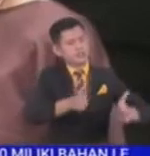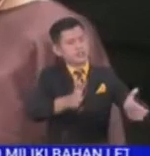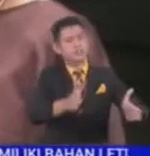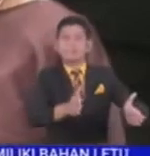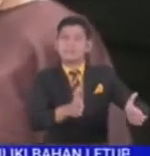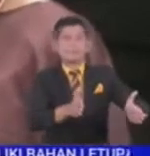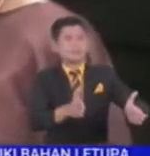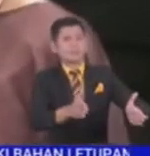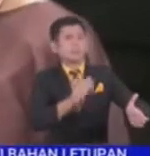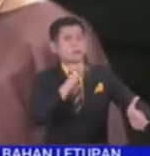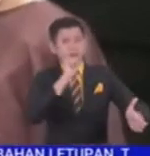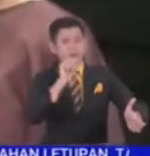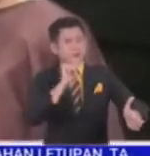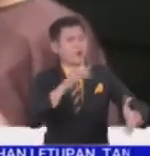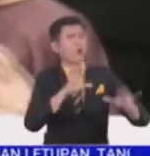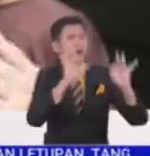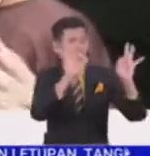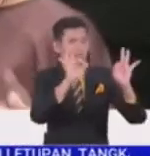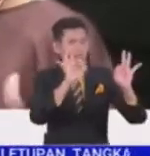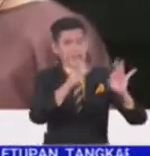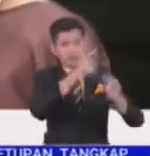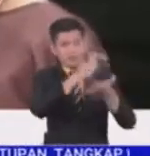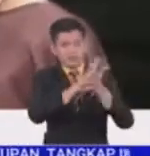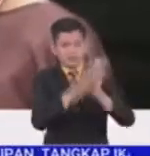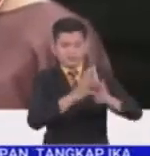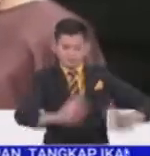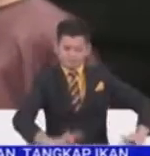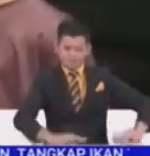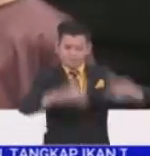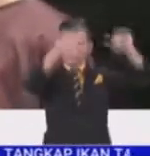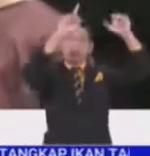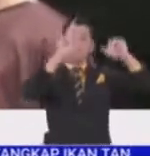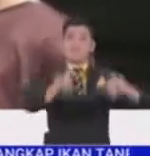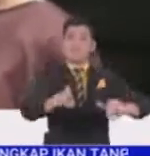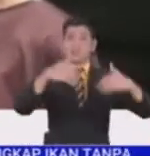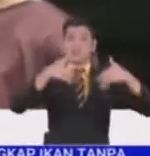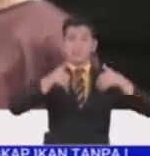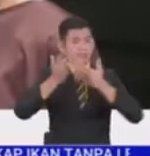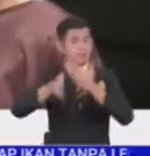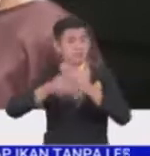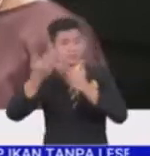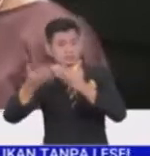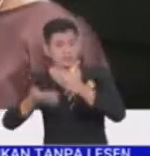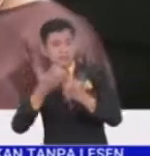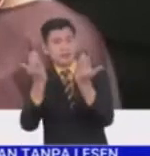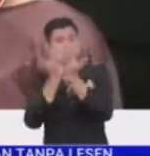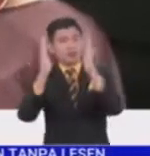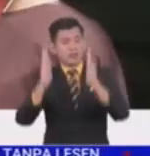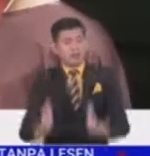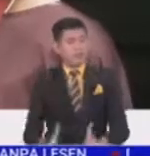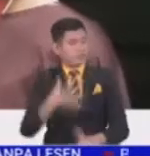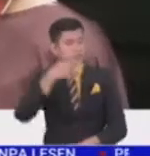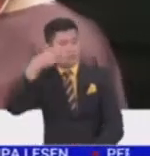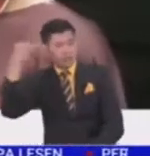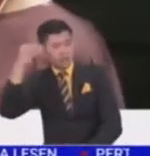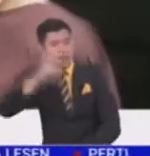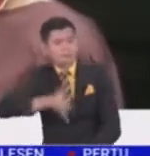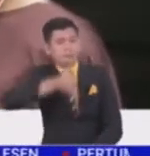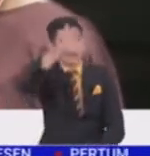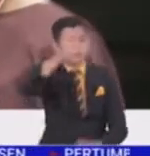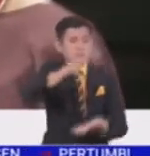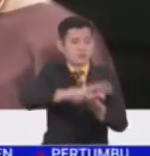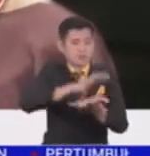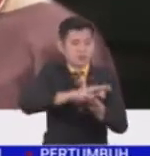macam tu. Jadi infrastruktur jalan untuk menyenangkan mereka ke sekolah dan balik sekolah tu perlu ada bajet